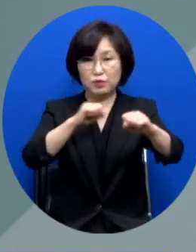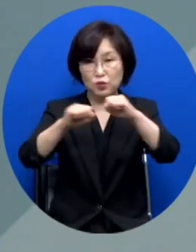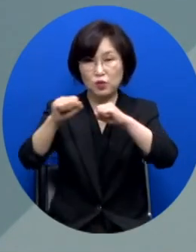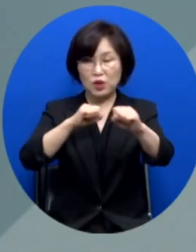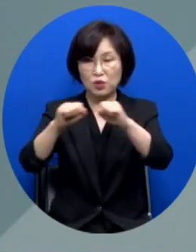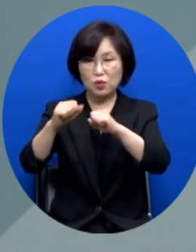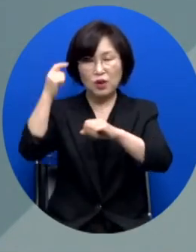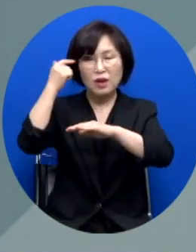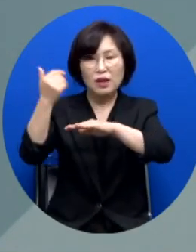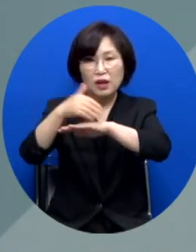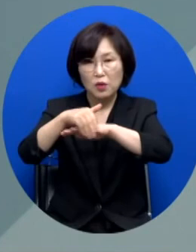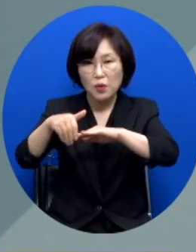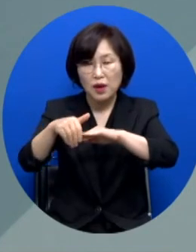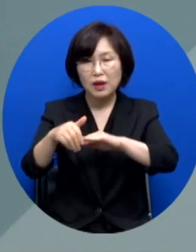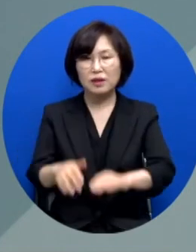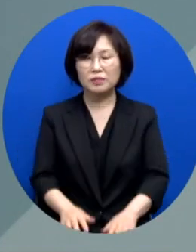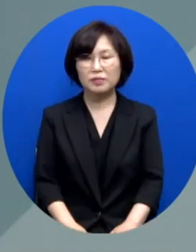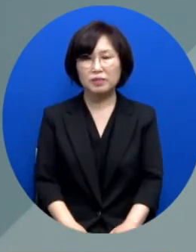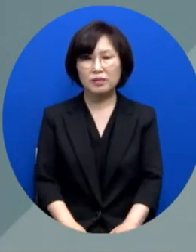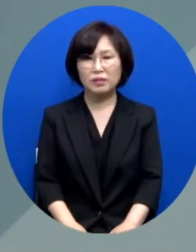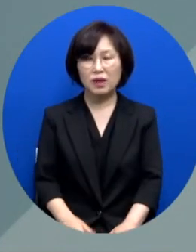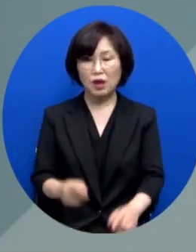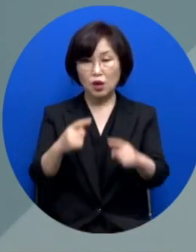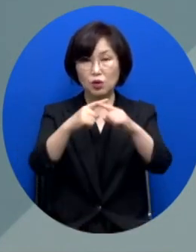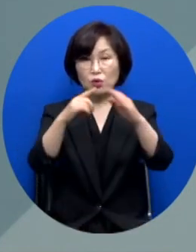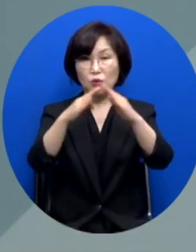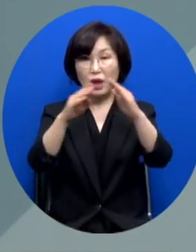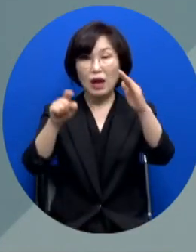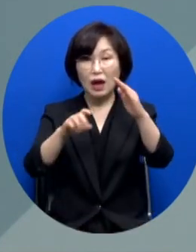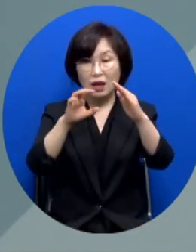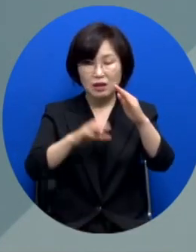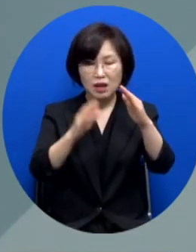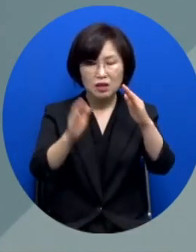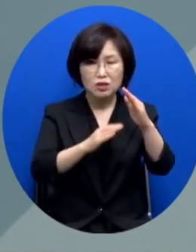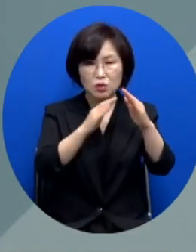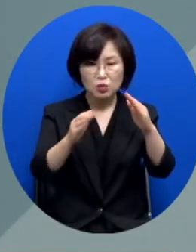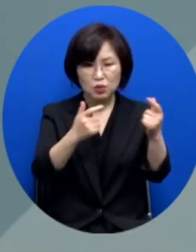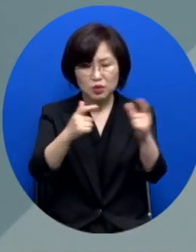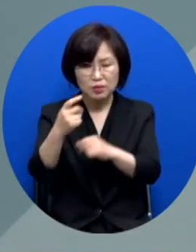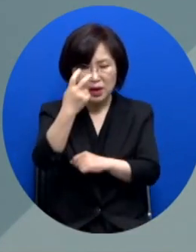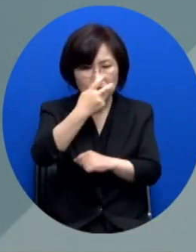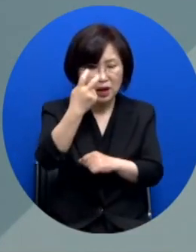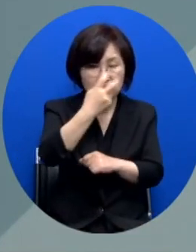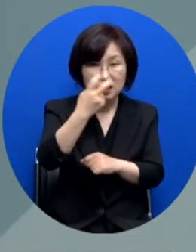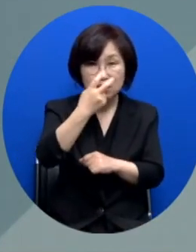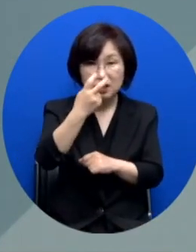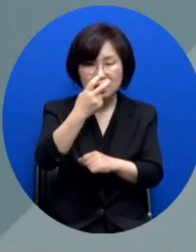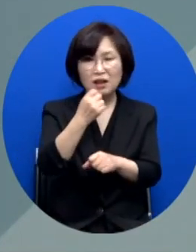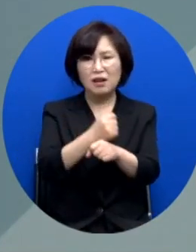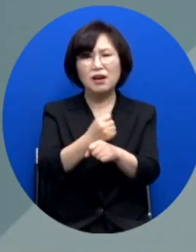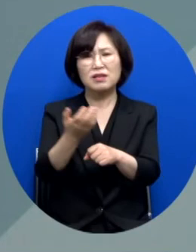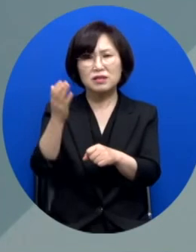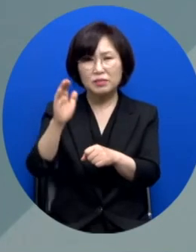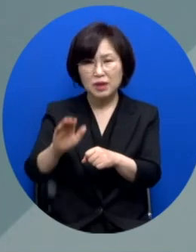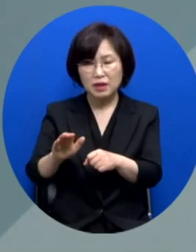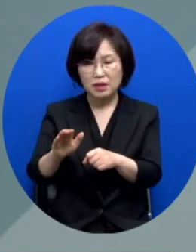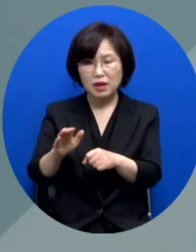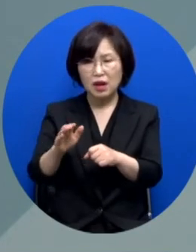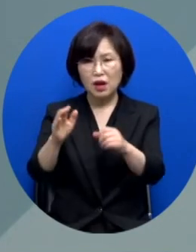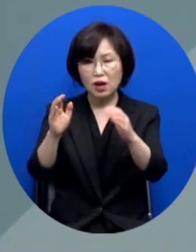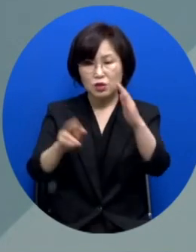교회들이 자기 교인들을 관리하는 심방 시스템은 잘 되어 있지만은 비록 내 교회가